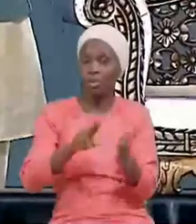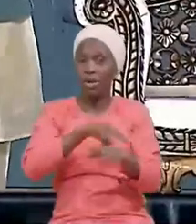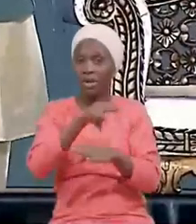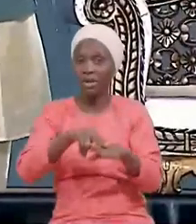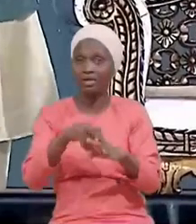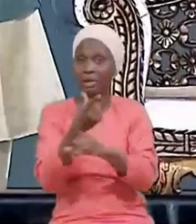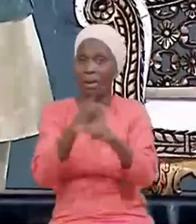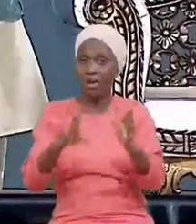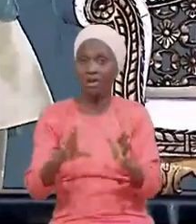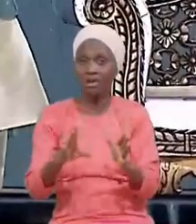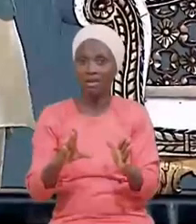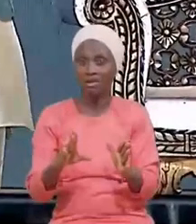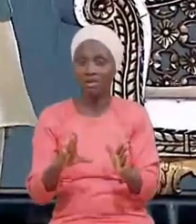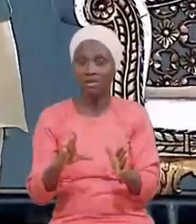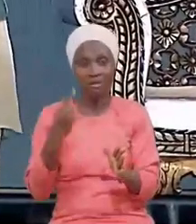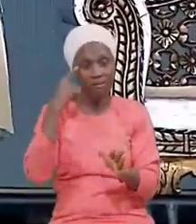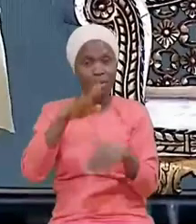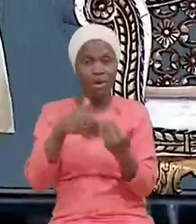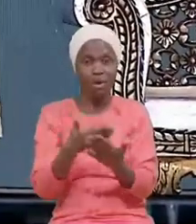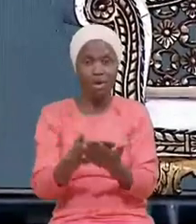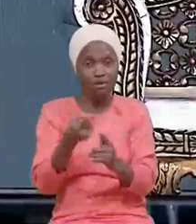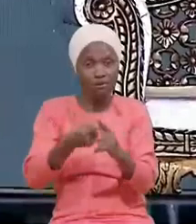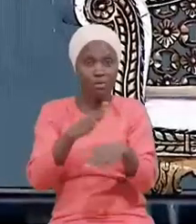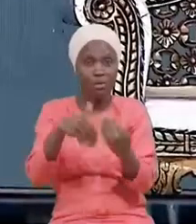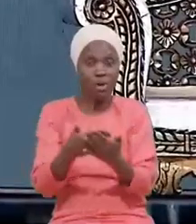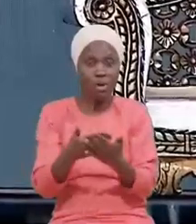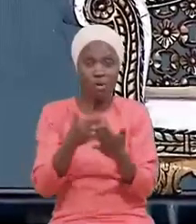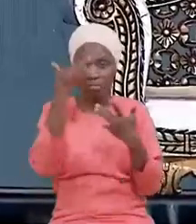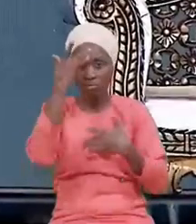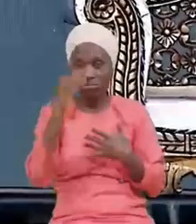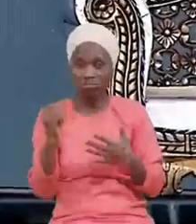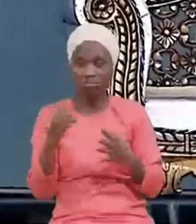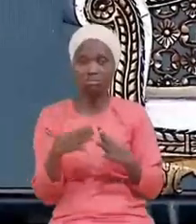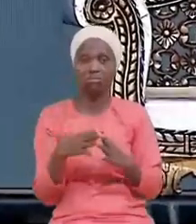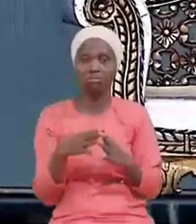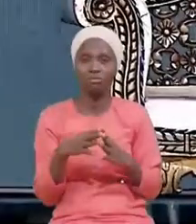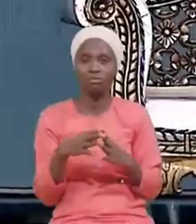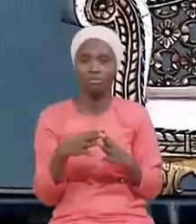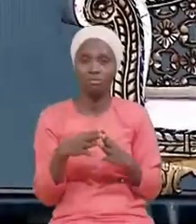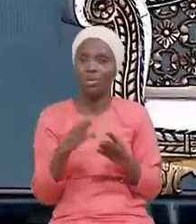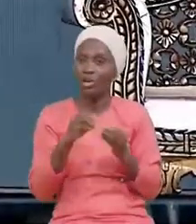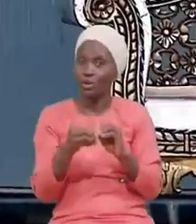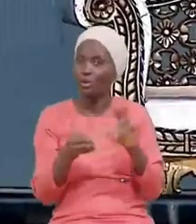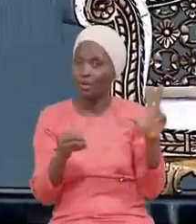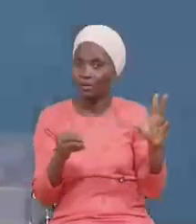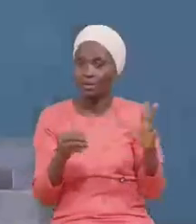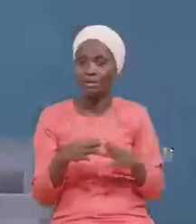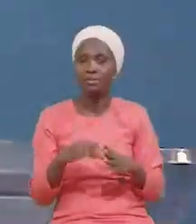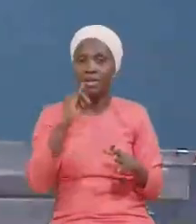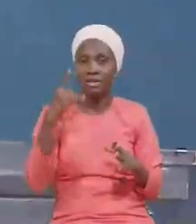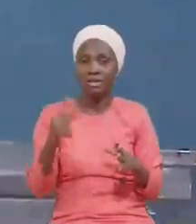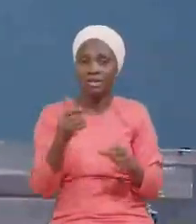Le libérateur surnaturel de toutes les maladies. Numéro 3, il est le sauveur